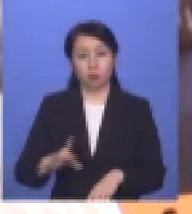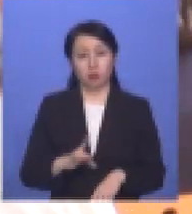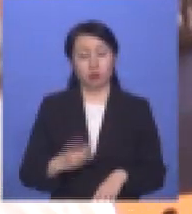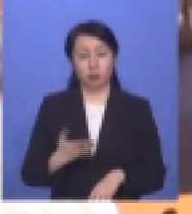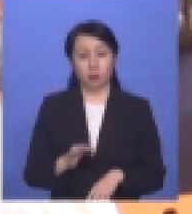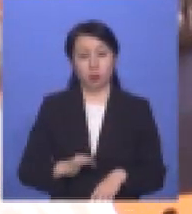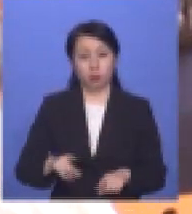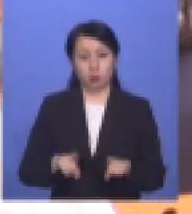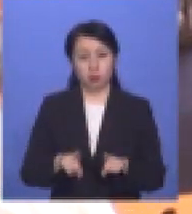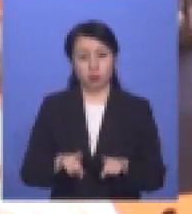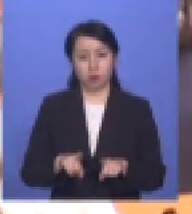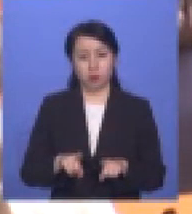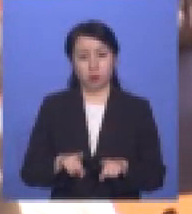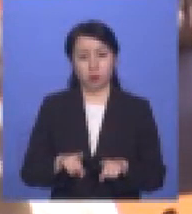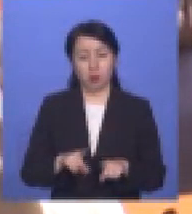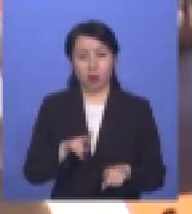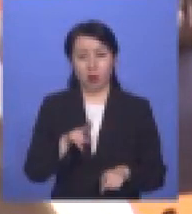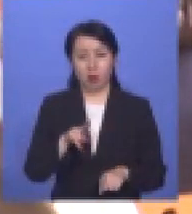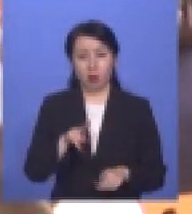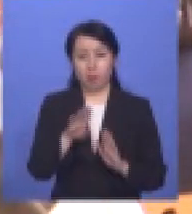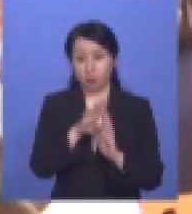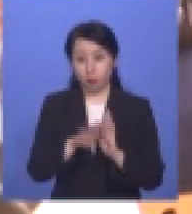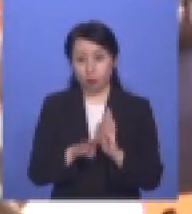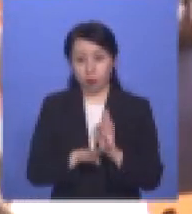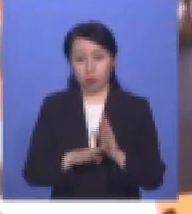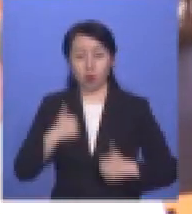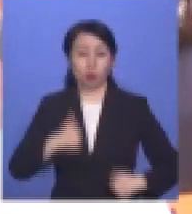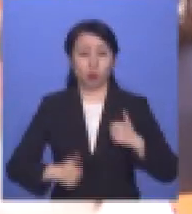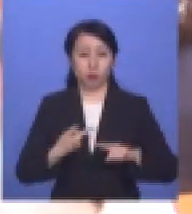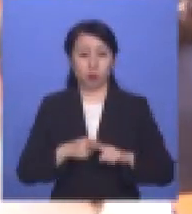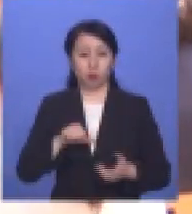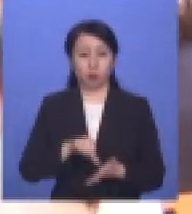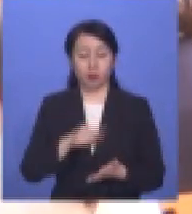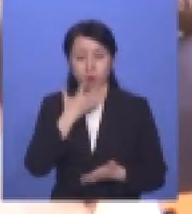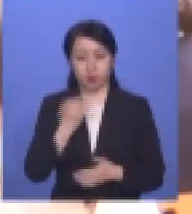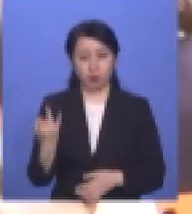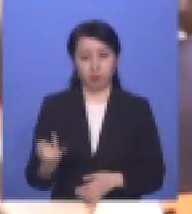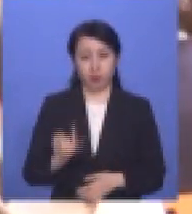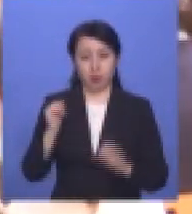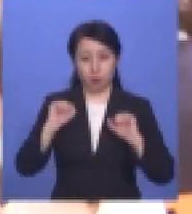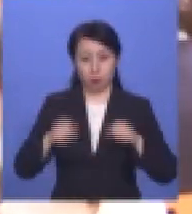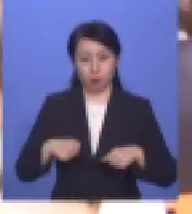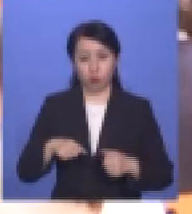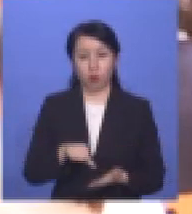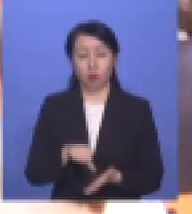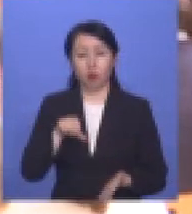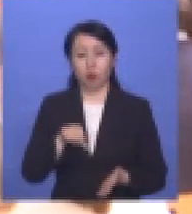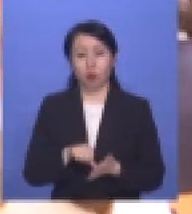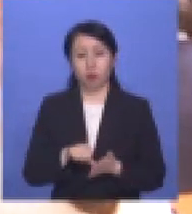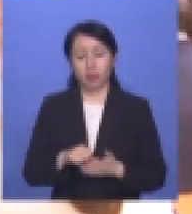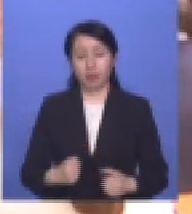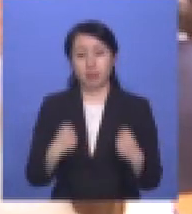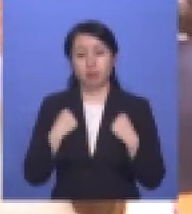нашей области, скажем, пул тех соревнований, конкурсов, в которых дети по своим интересам могут участвовать. Это и